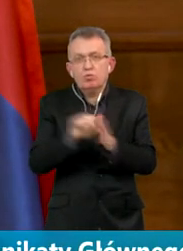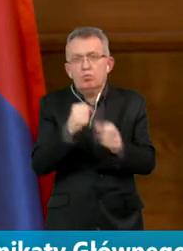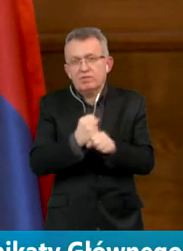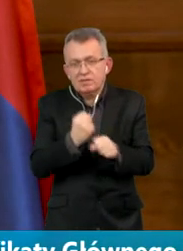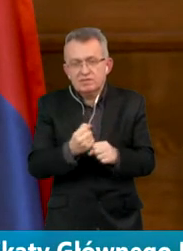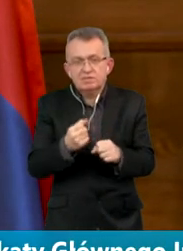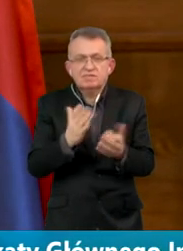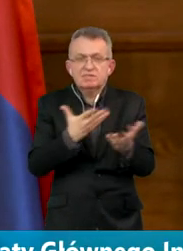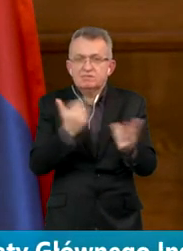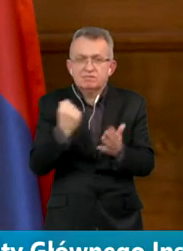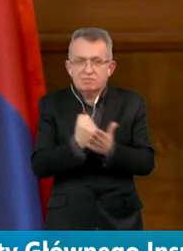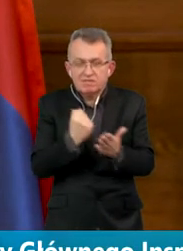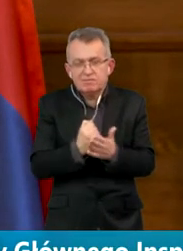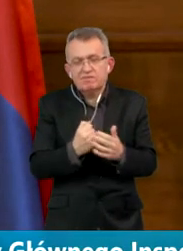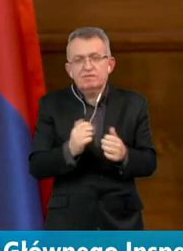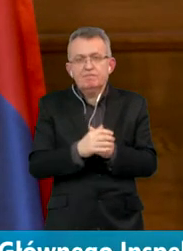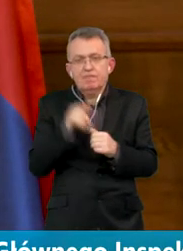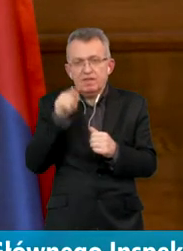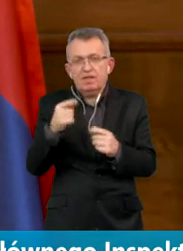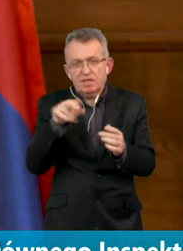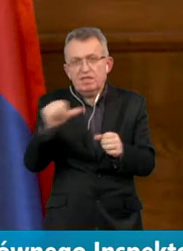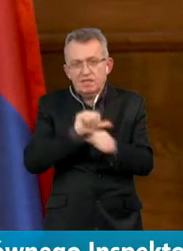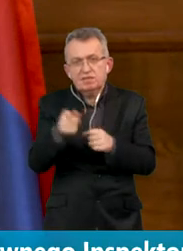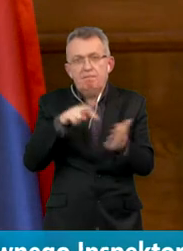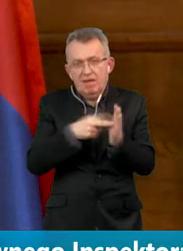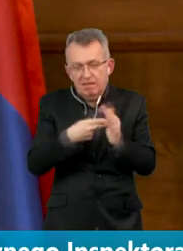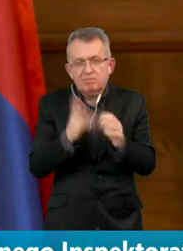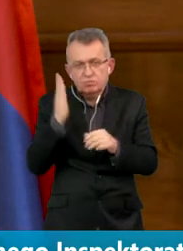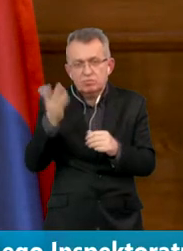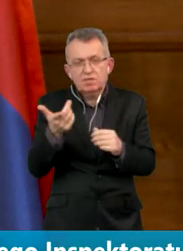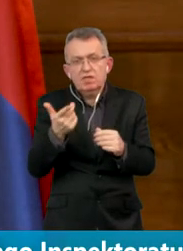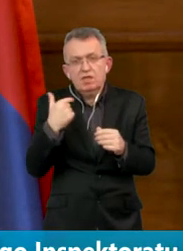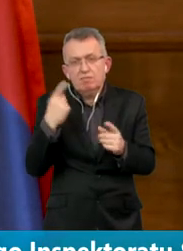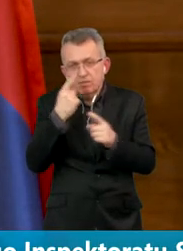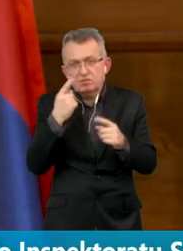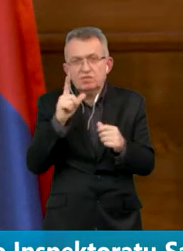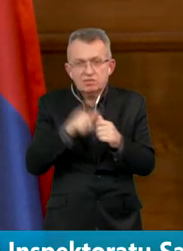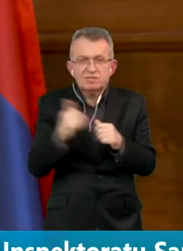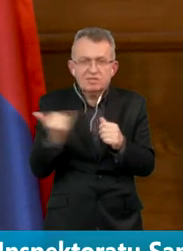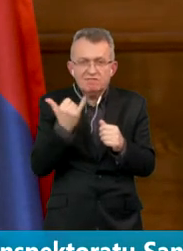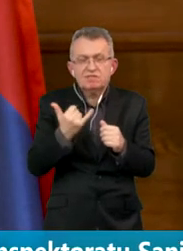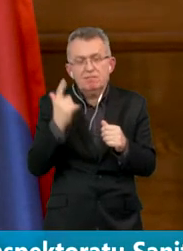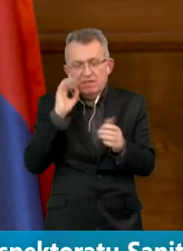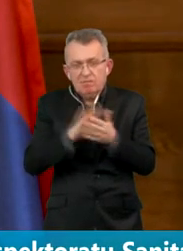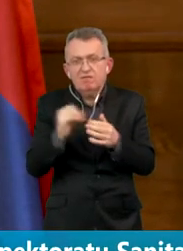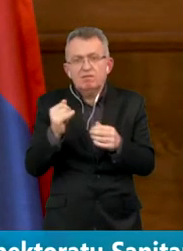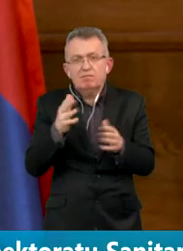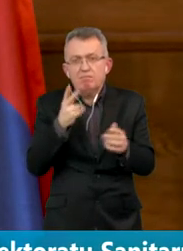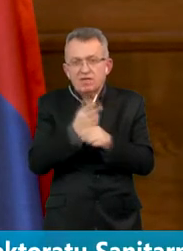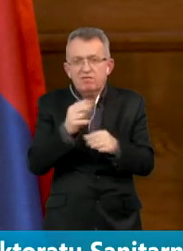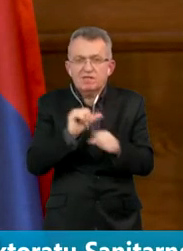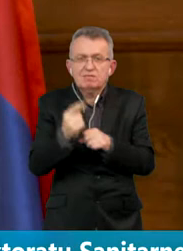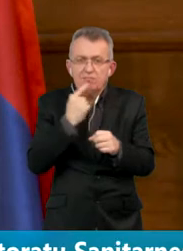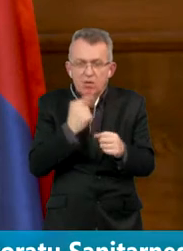w celu załatwiania różnych spraw, więc taka jest idea naszego działania, choć mam świadomość, że zawsze tych miejsc parkingowych będzie za